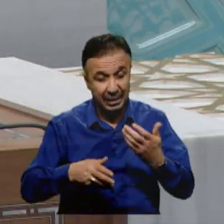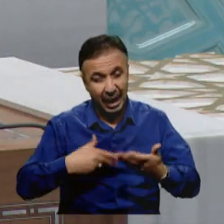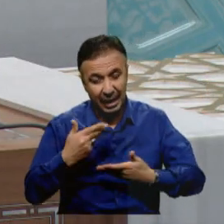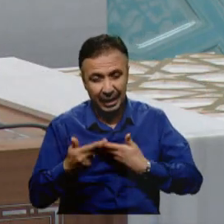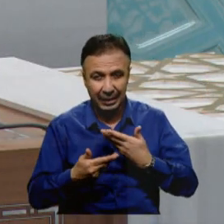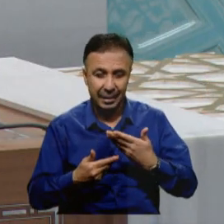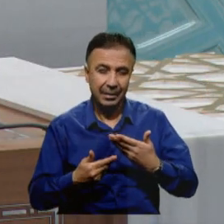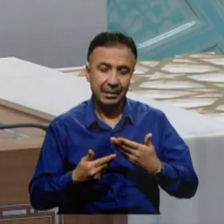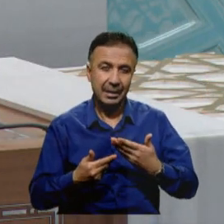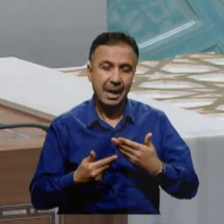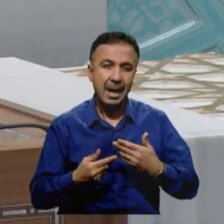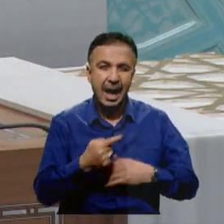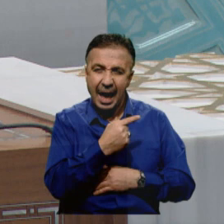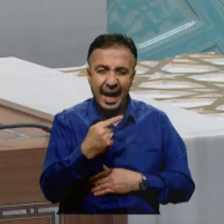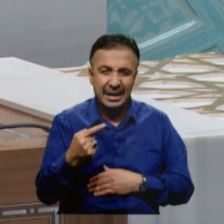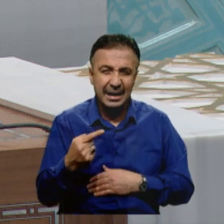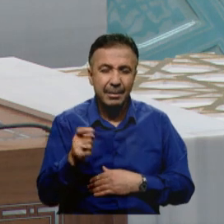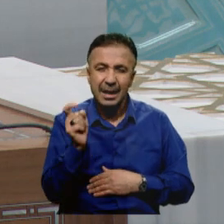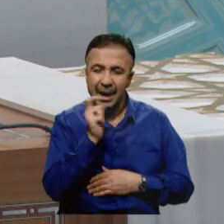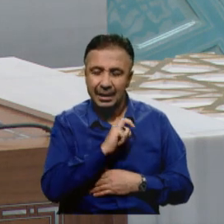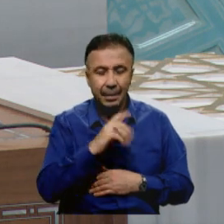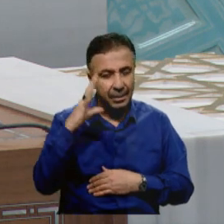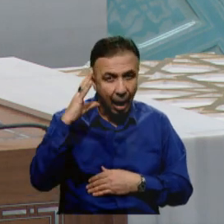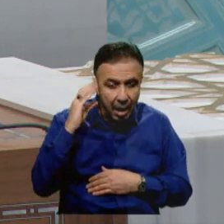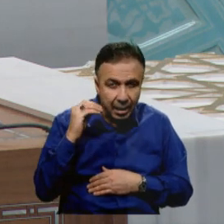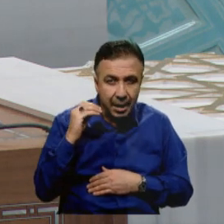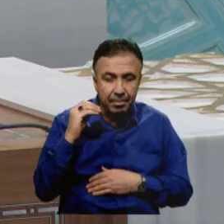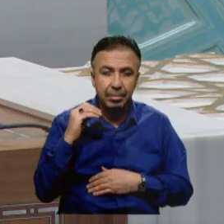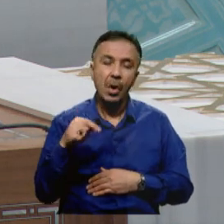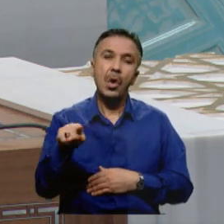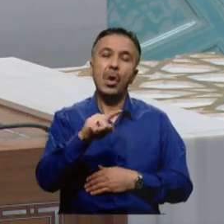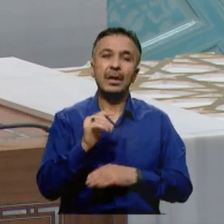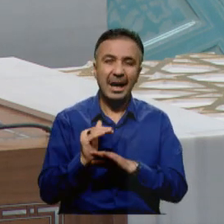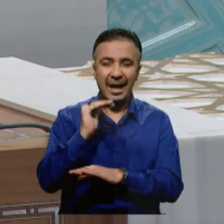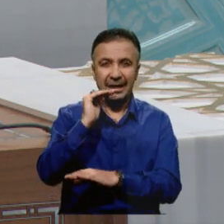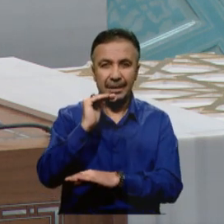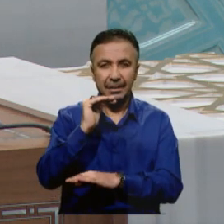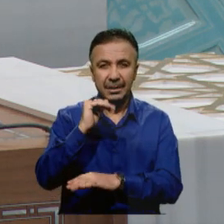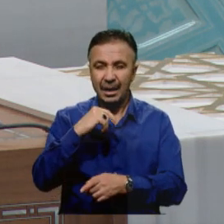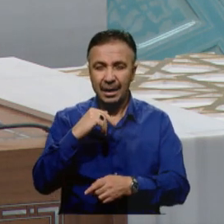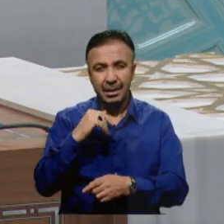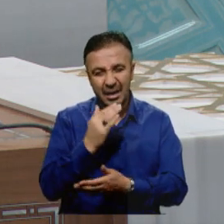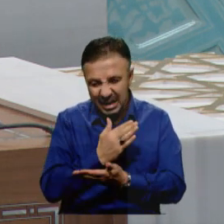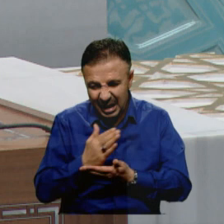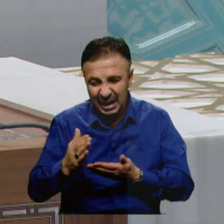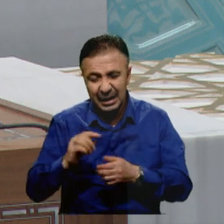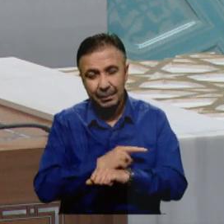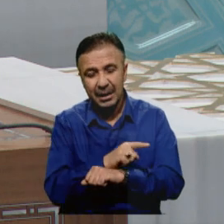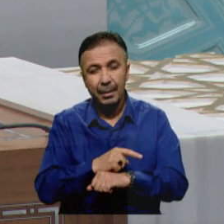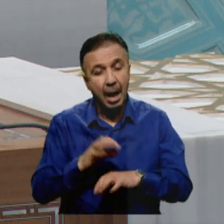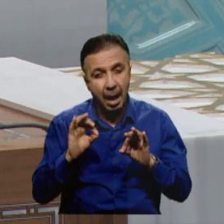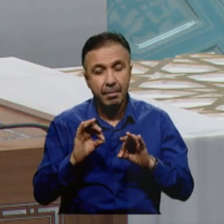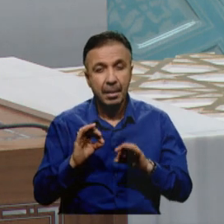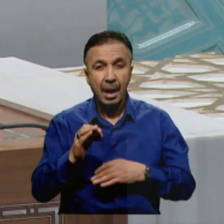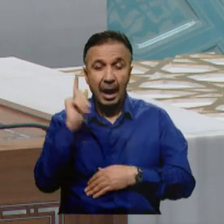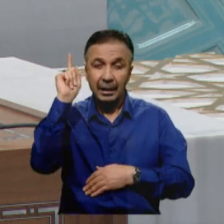alanlarda eksiğimizi, noksanımızı fark edip kardeşlerim, onları hayatımıza uyguladığımız zaman hem Rabbimize karşı samimi